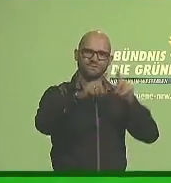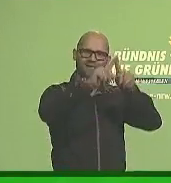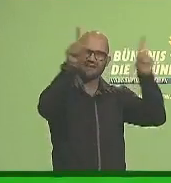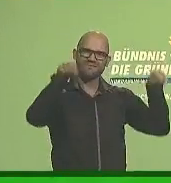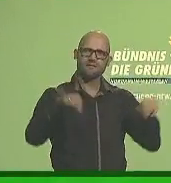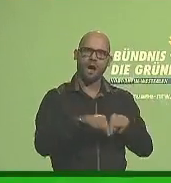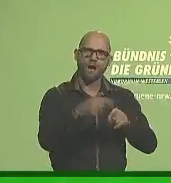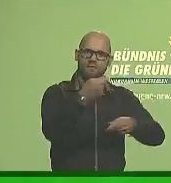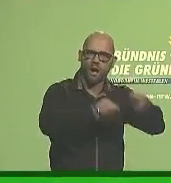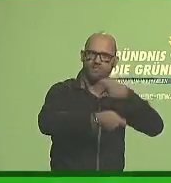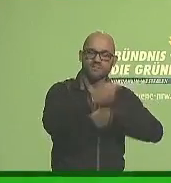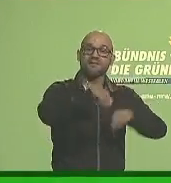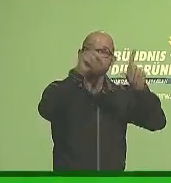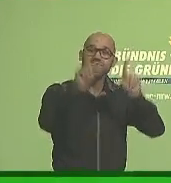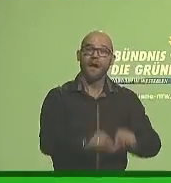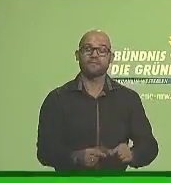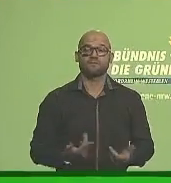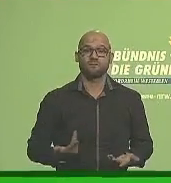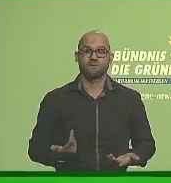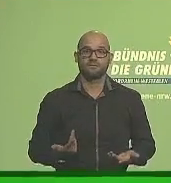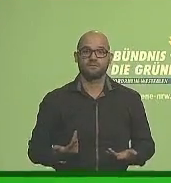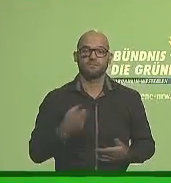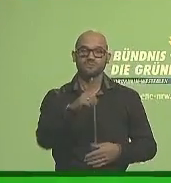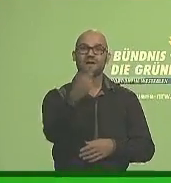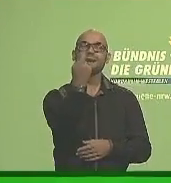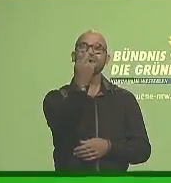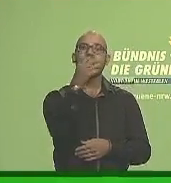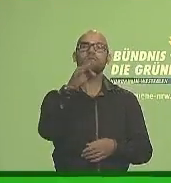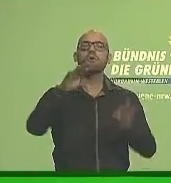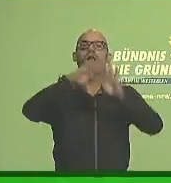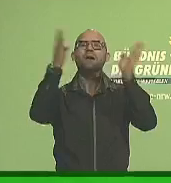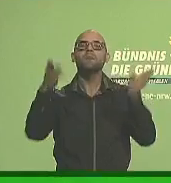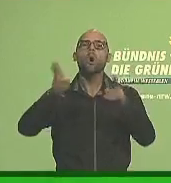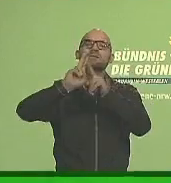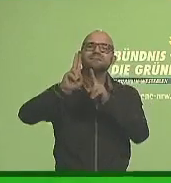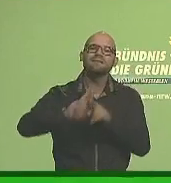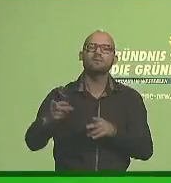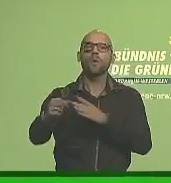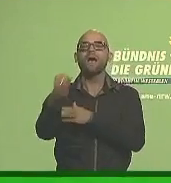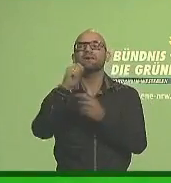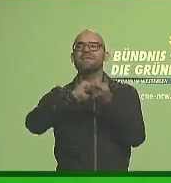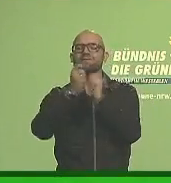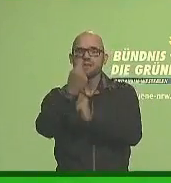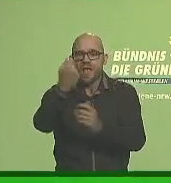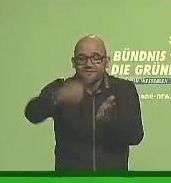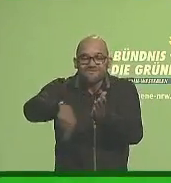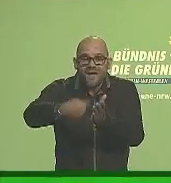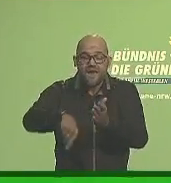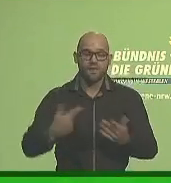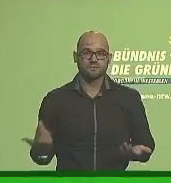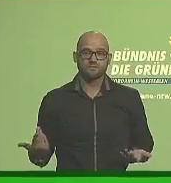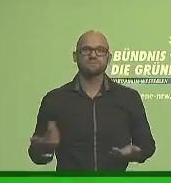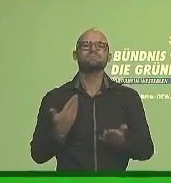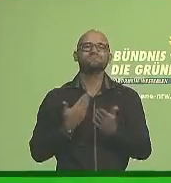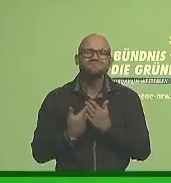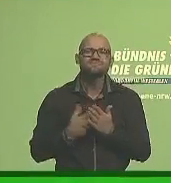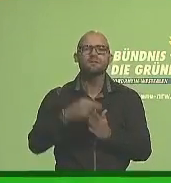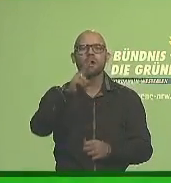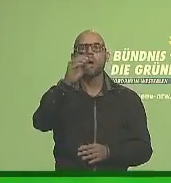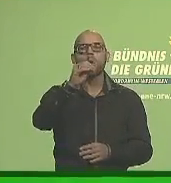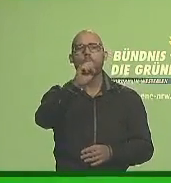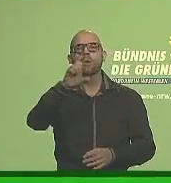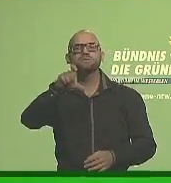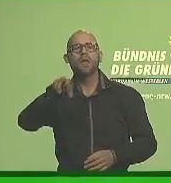Zertifikatehandel und dass das Geld für die Energiewende, für die Gebäudesanierung fehlt, liebe Freunde und Freunde. Deshalb Rösler ist auch gegen